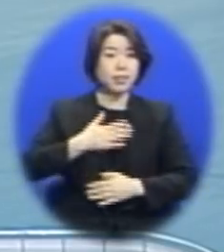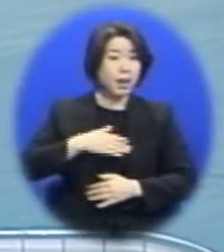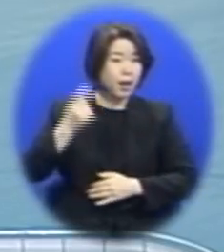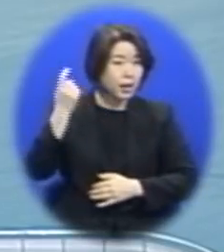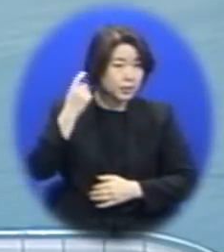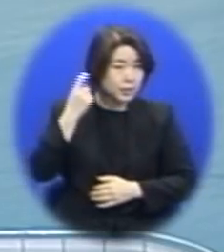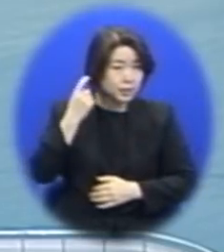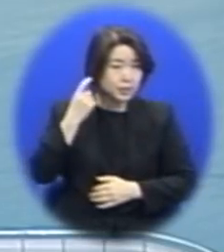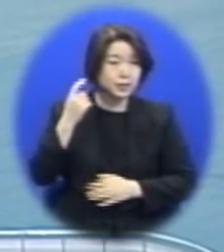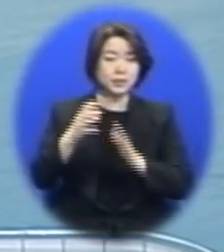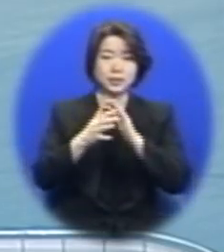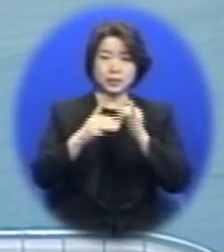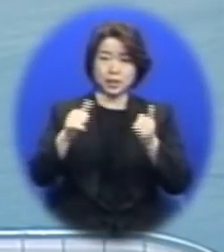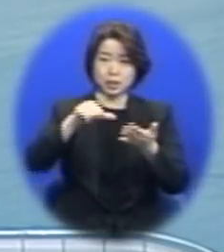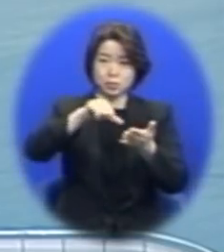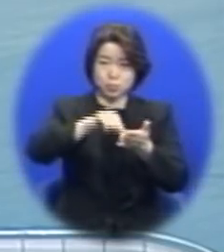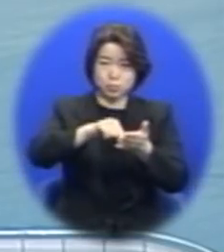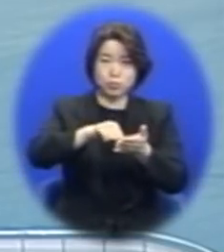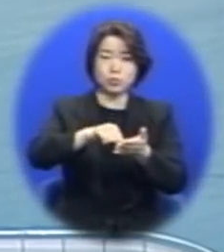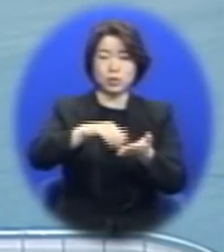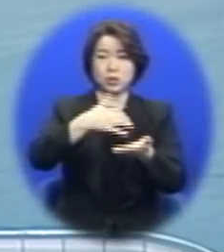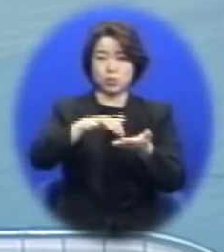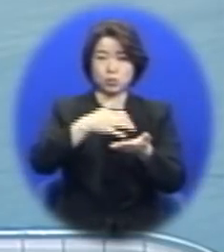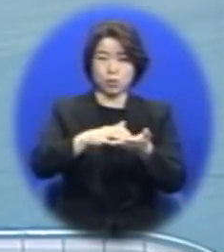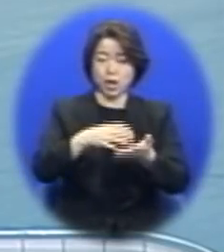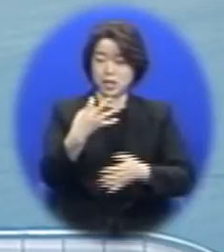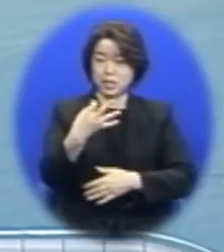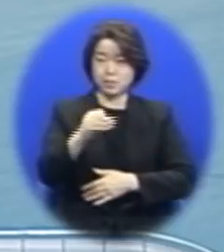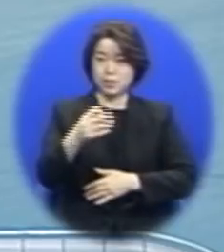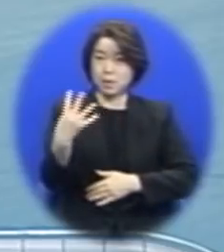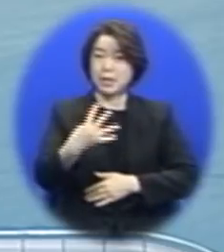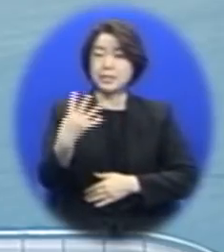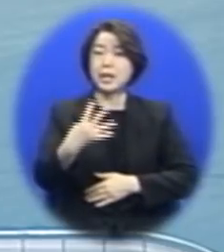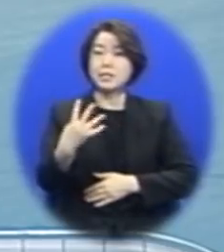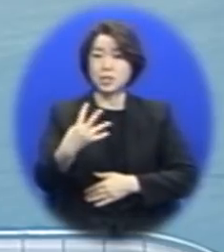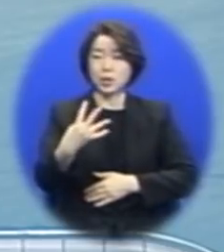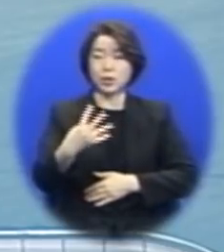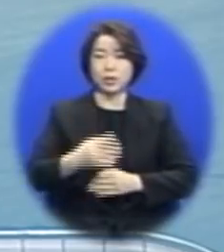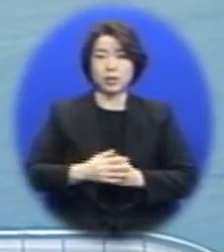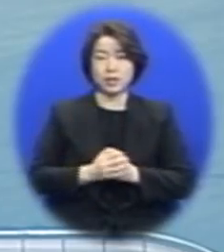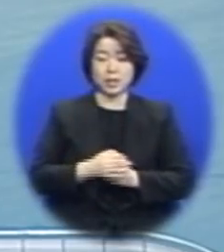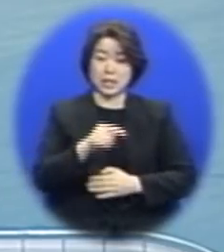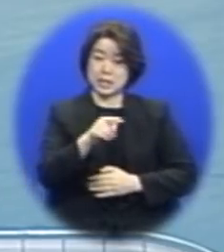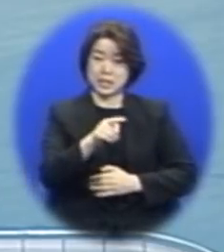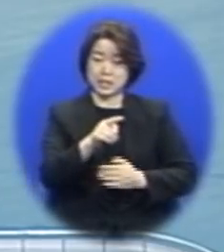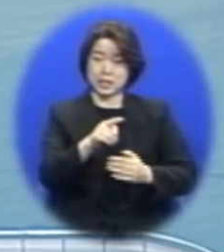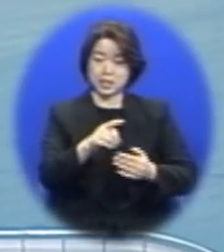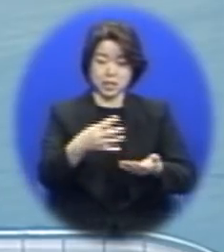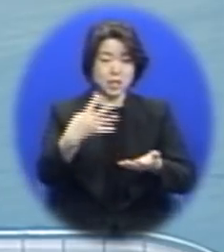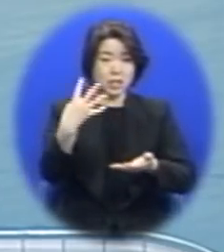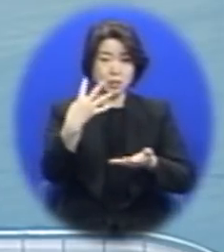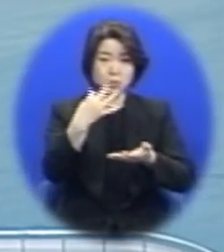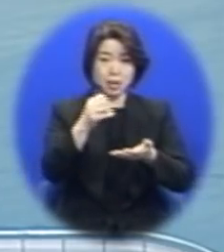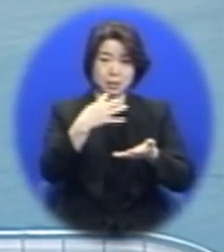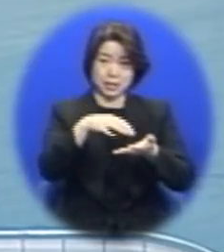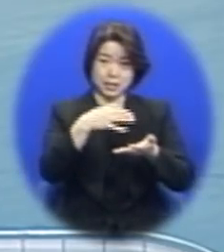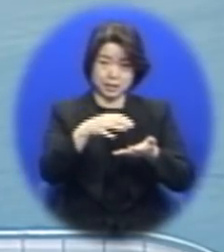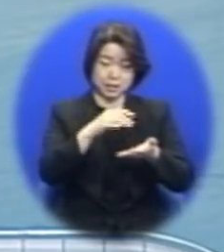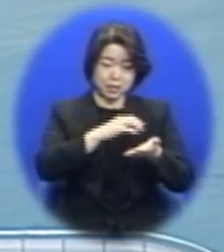도장에 찍힌 사람의 수가 14만 4천 명이었습니다. 그런데 여기 나오는 이 14만 4천